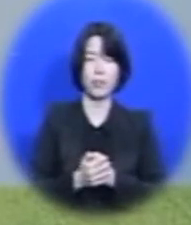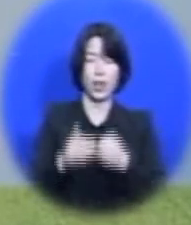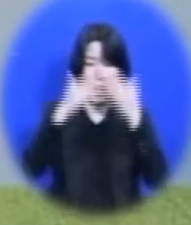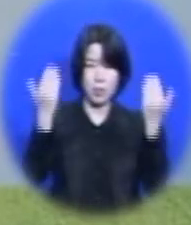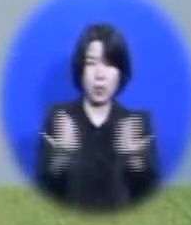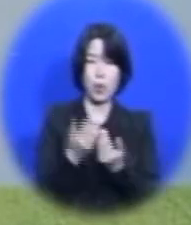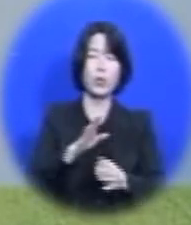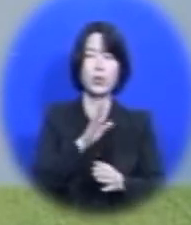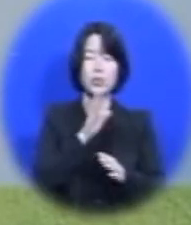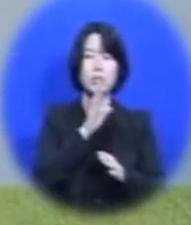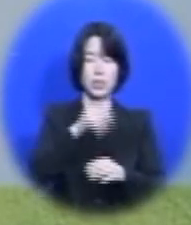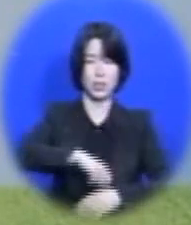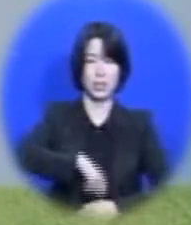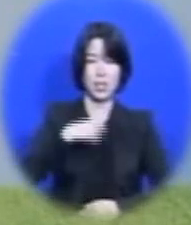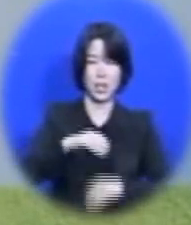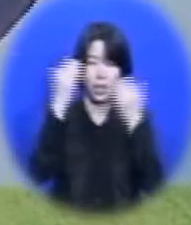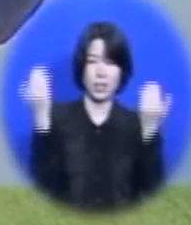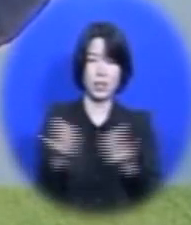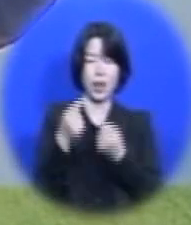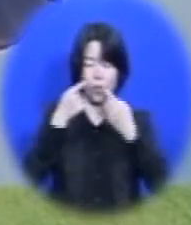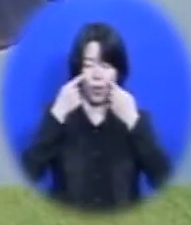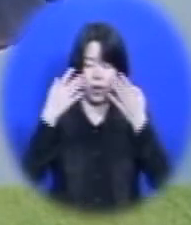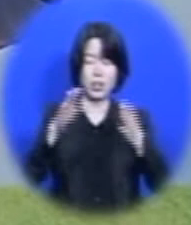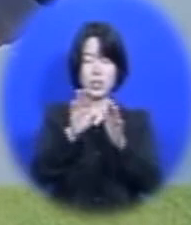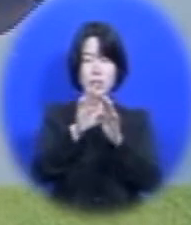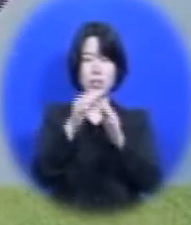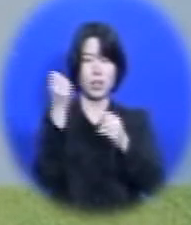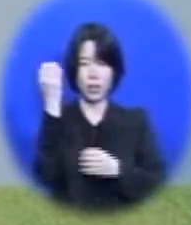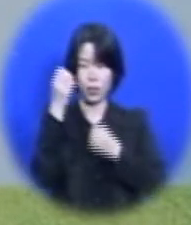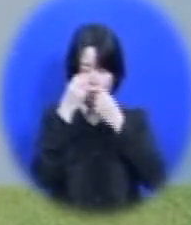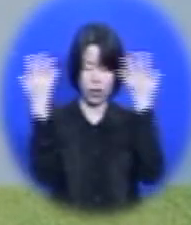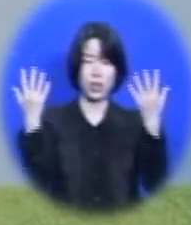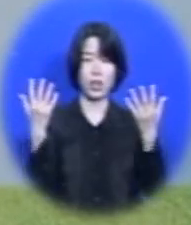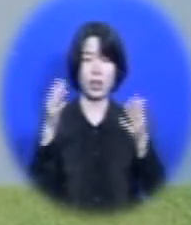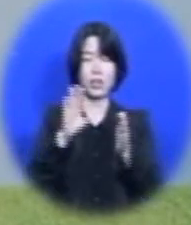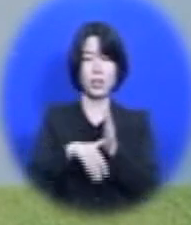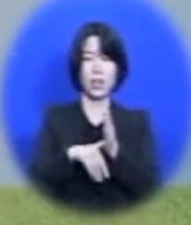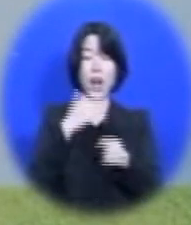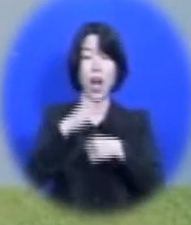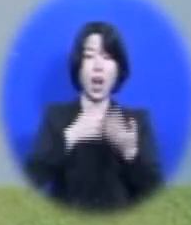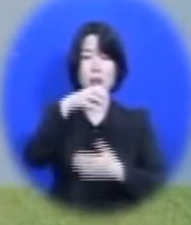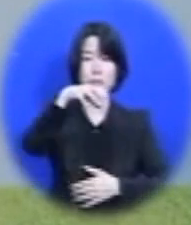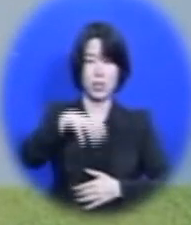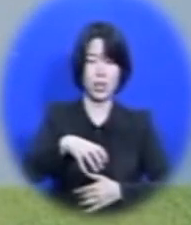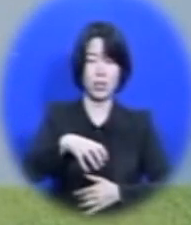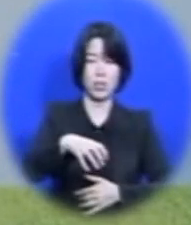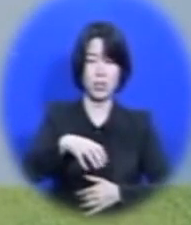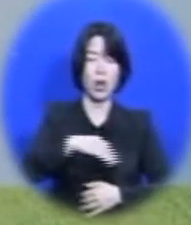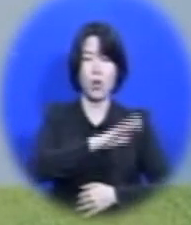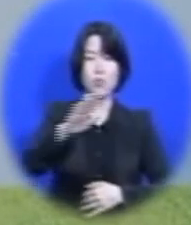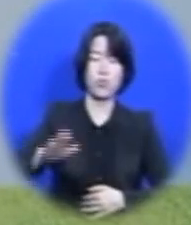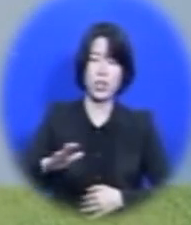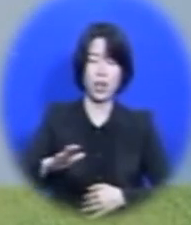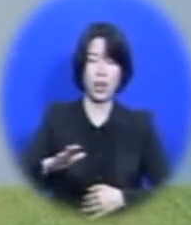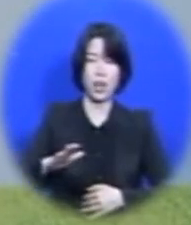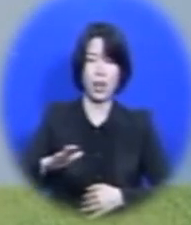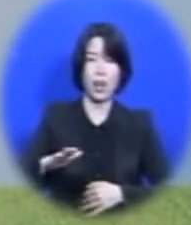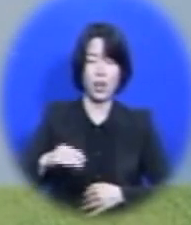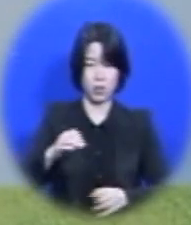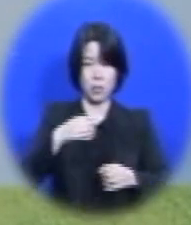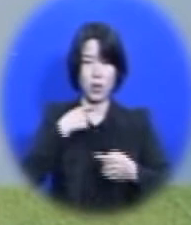모든 진리가 다 밝혀졌을 그 하나님의 나라에서 우리가 경험하는 은혜는 얼마나